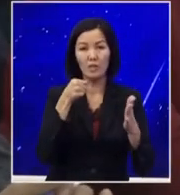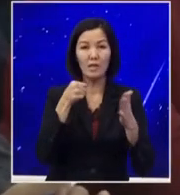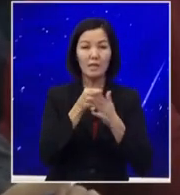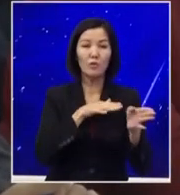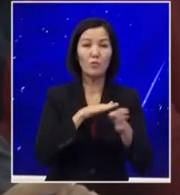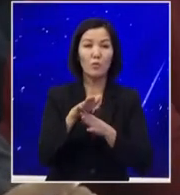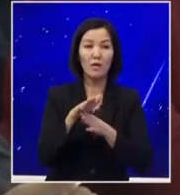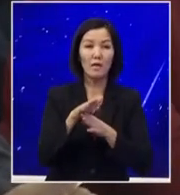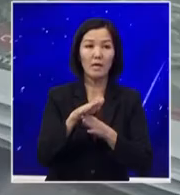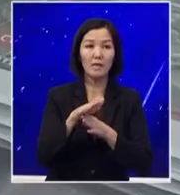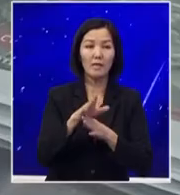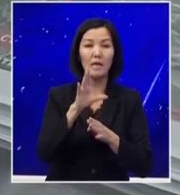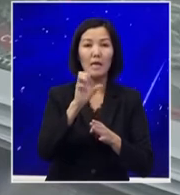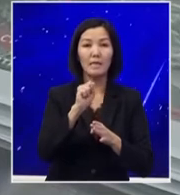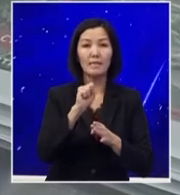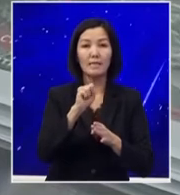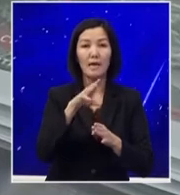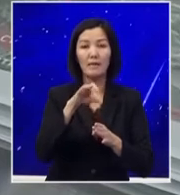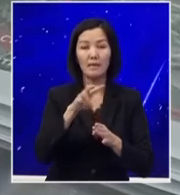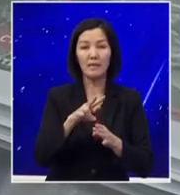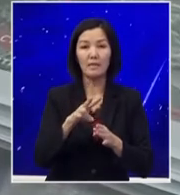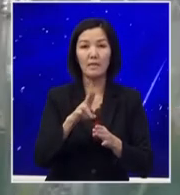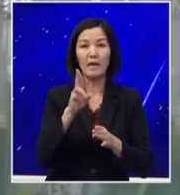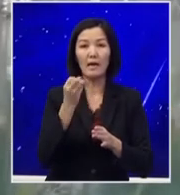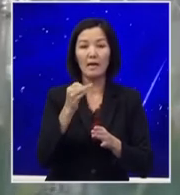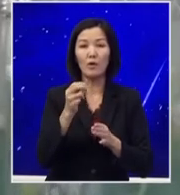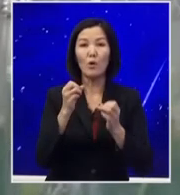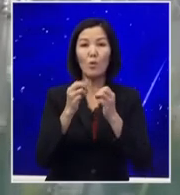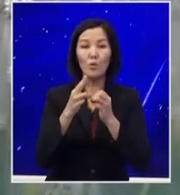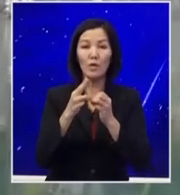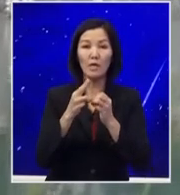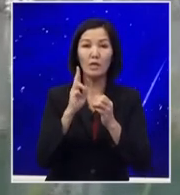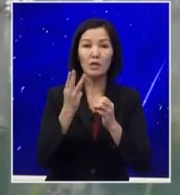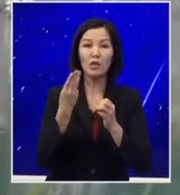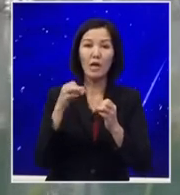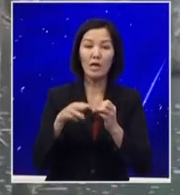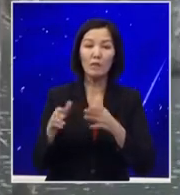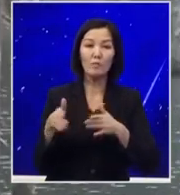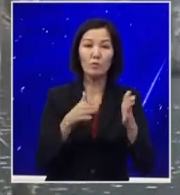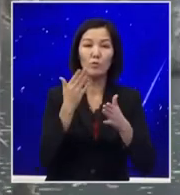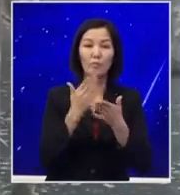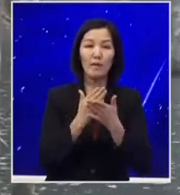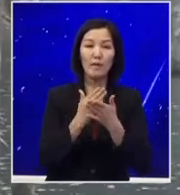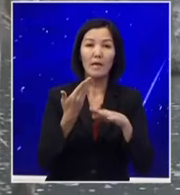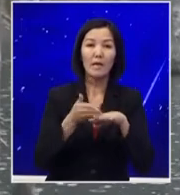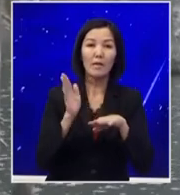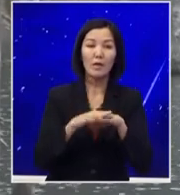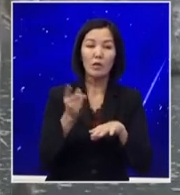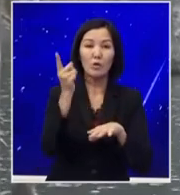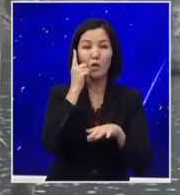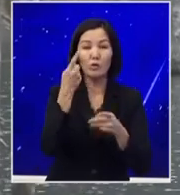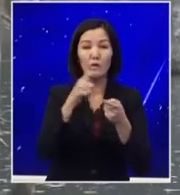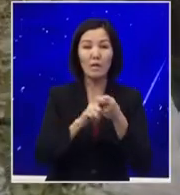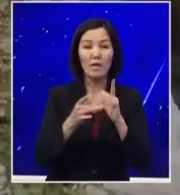Аясында Саты мен Қайыңды шатқал арасындағы 12 шақырымдық жол құрылысы да бар. Таулы аймақта туристерге қиындық тудырып келген ұялы телефон байланысы